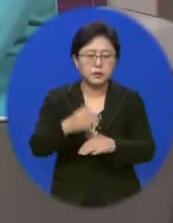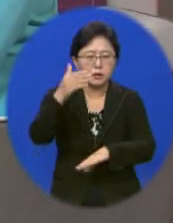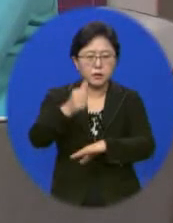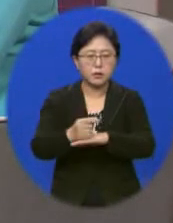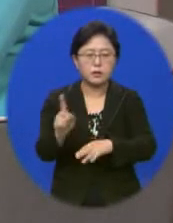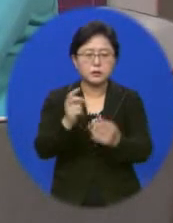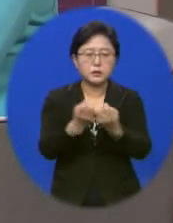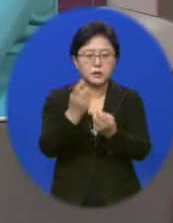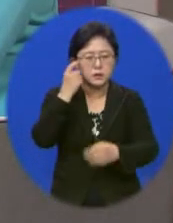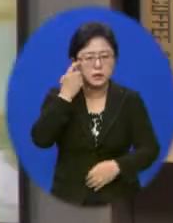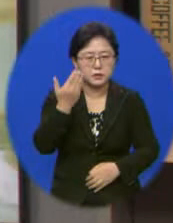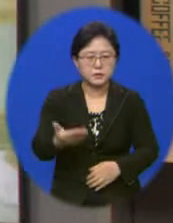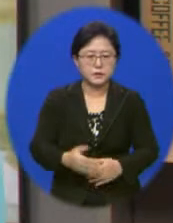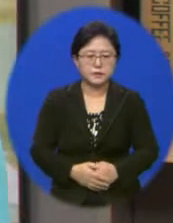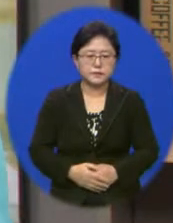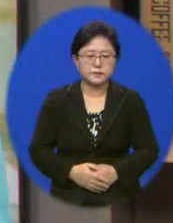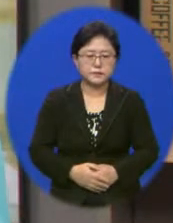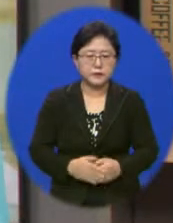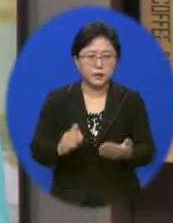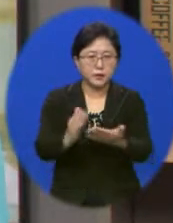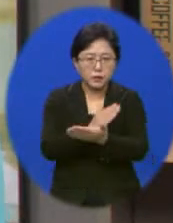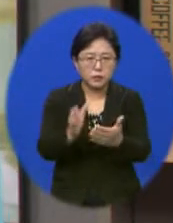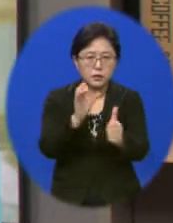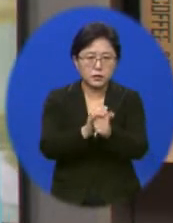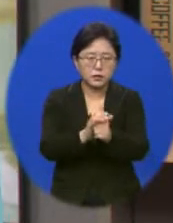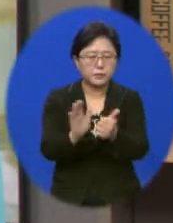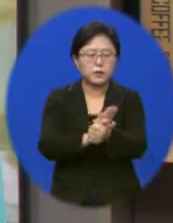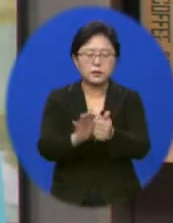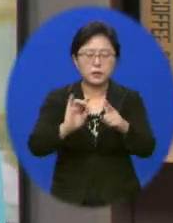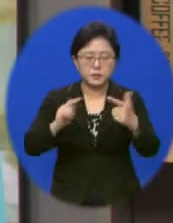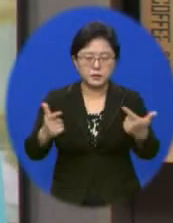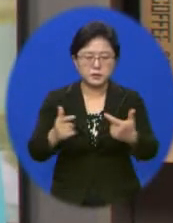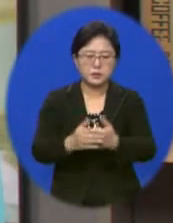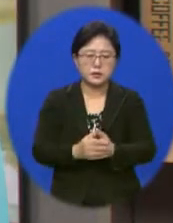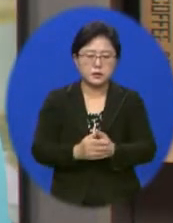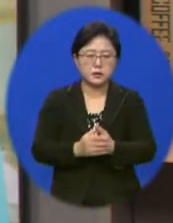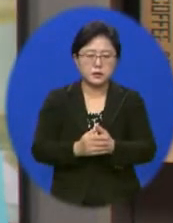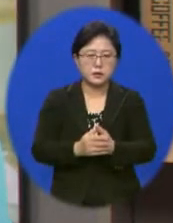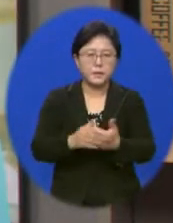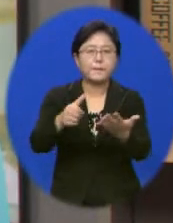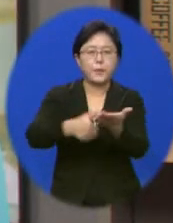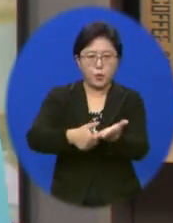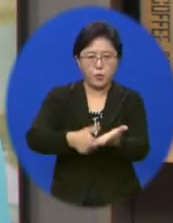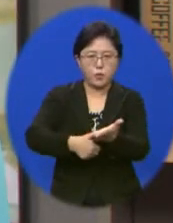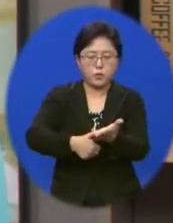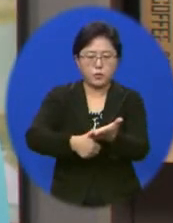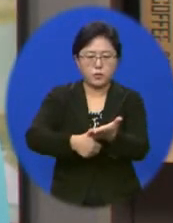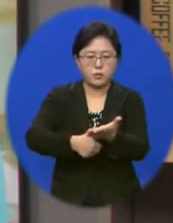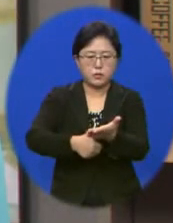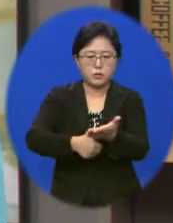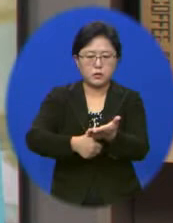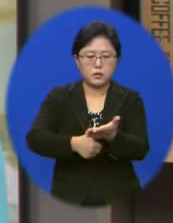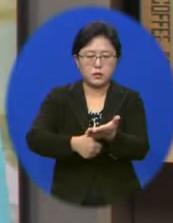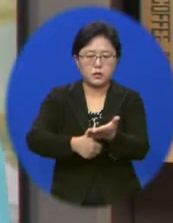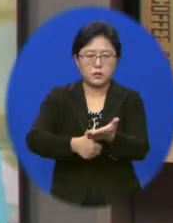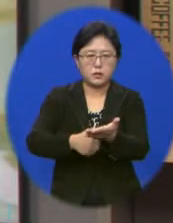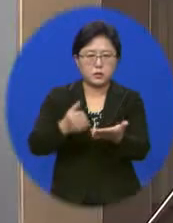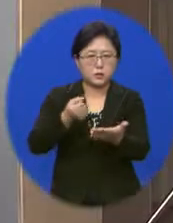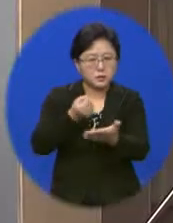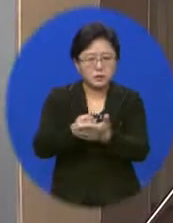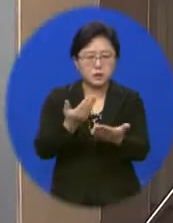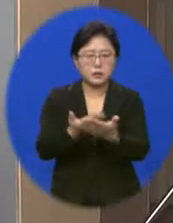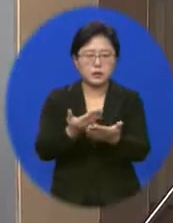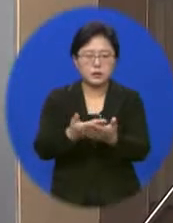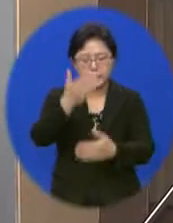어떻게 받아들이십니까? 할당이 아닌 배려가 아닌 위대한 표로 저를 판단해달라.